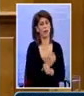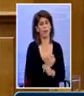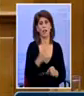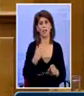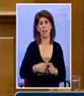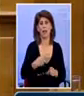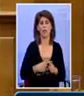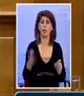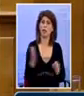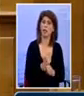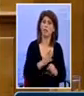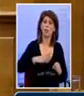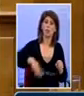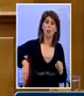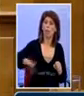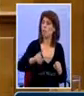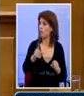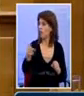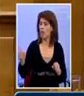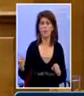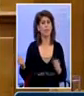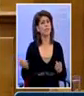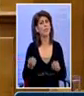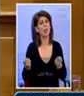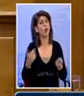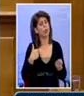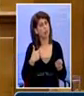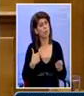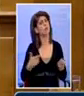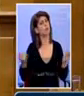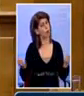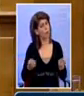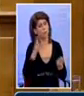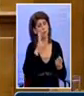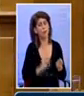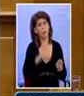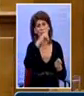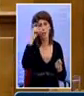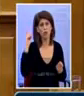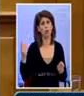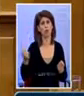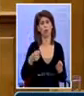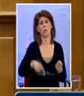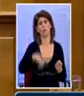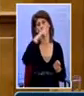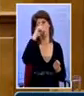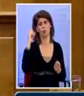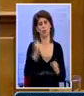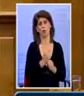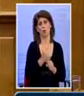για να πετύχει ο λαός. Και εσείς τι κάνετε όταν εμείς πραγματώνουμε με δυσκολίες αυτό το δύσκολο έργο?